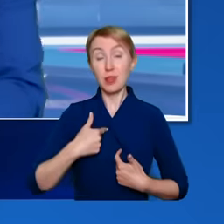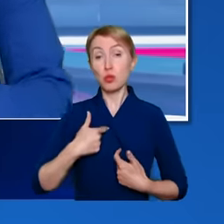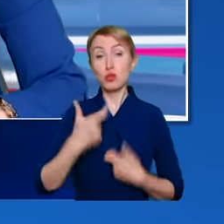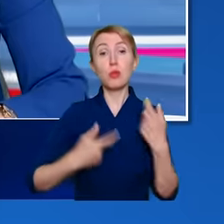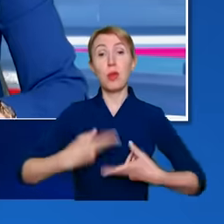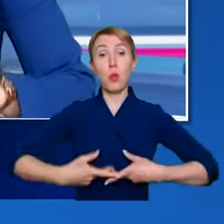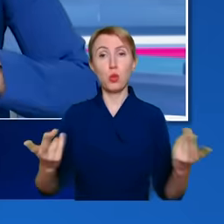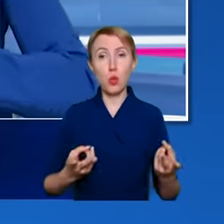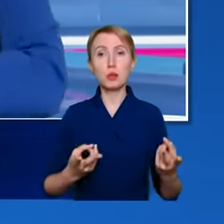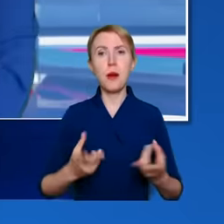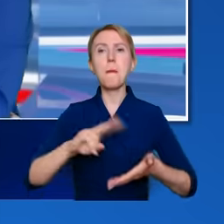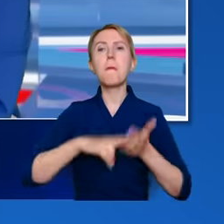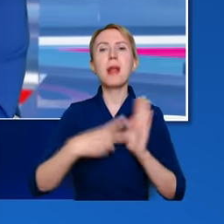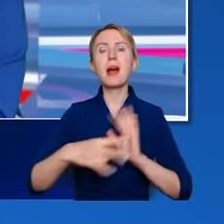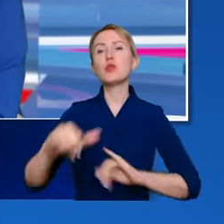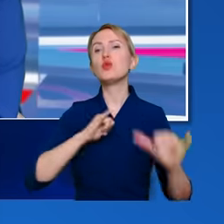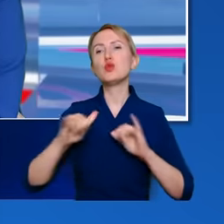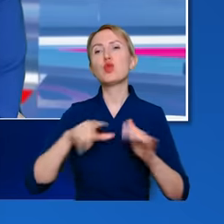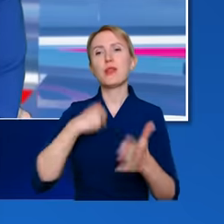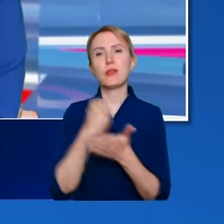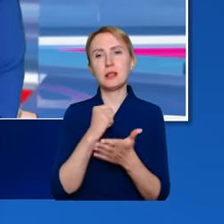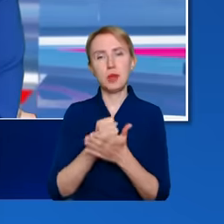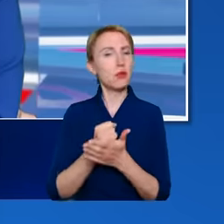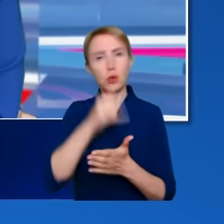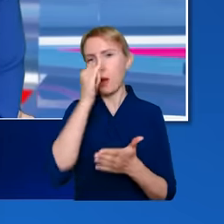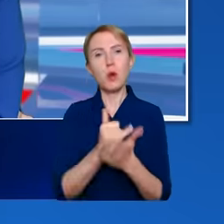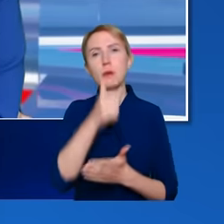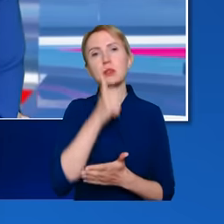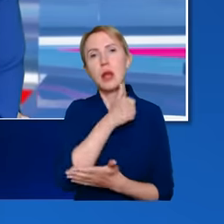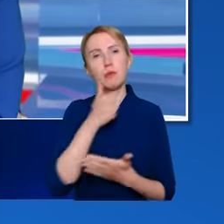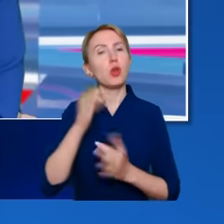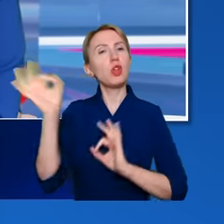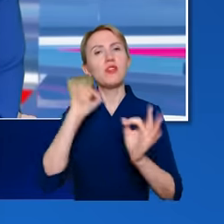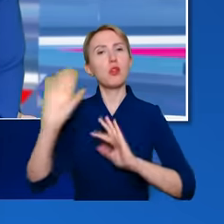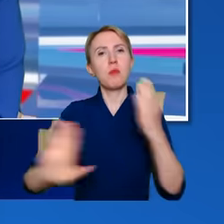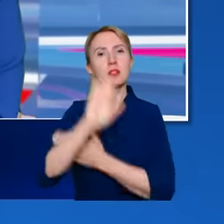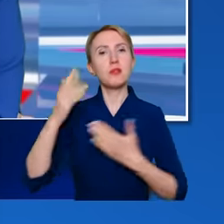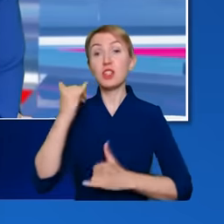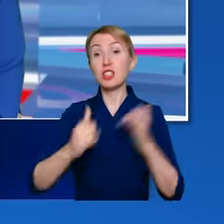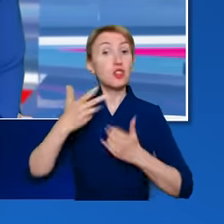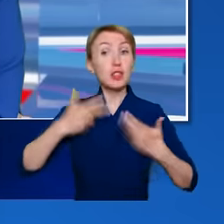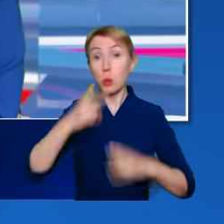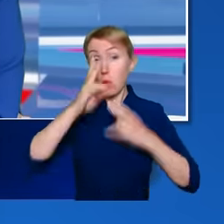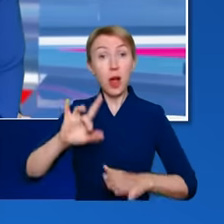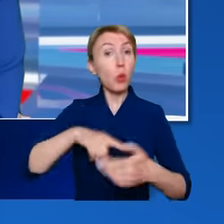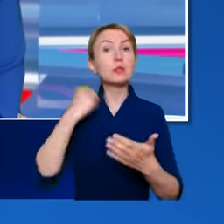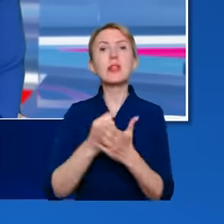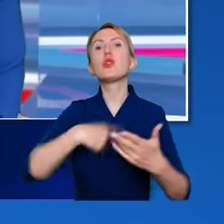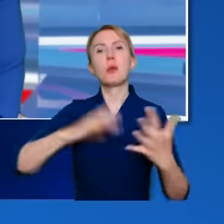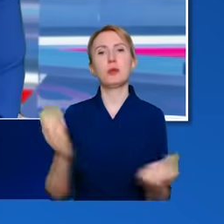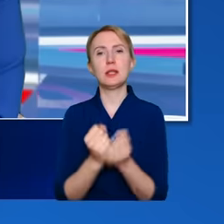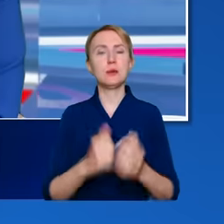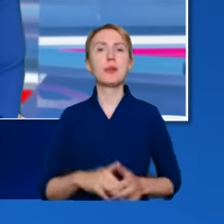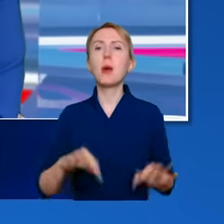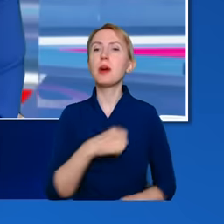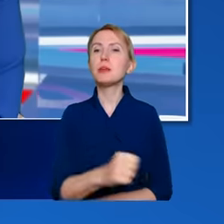udostępnimy plany rządu w tej sprawie. One nie mogą być ukrywane. To są informacje publiczne. Jeżeli nie chcą pokazać ustawy, to my ją sami znajdziemy. Pani